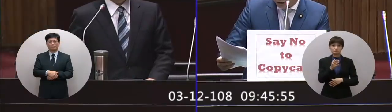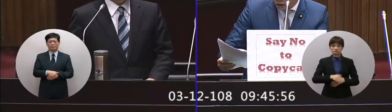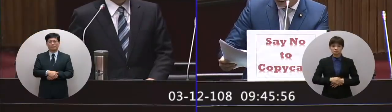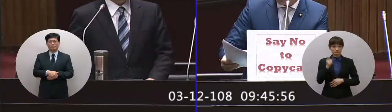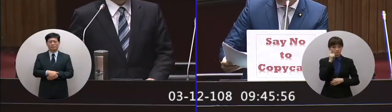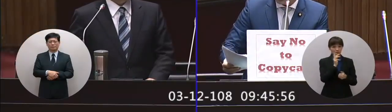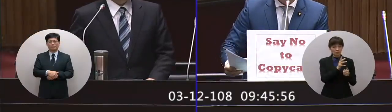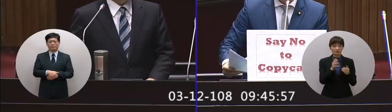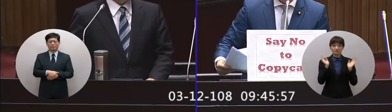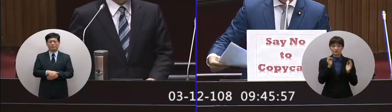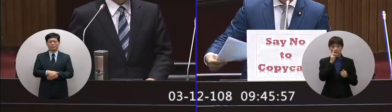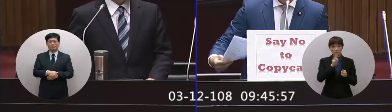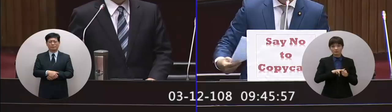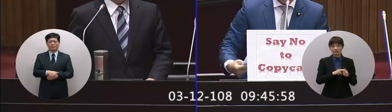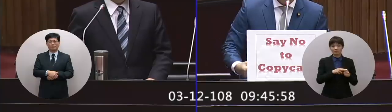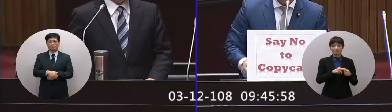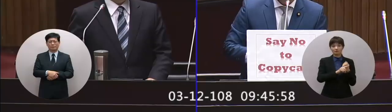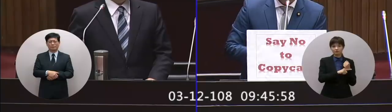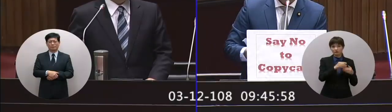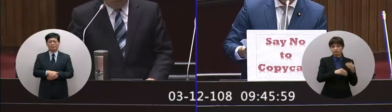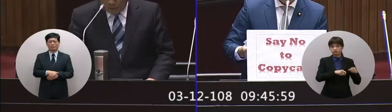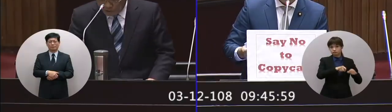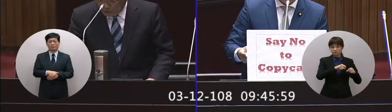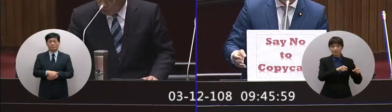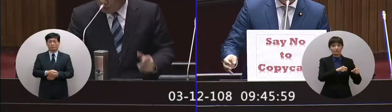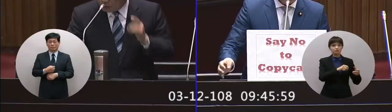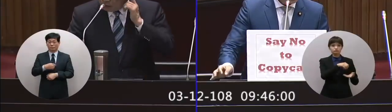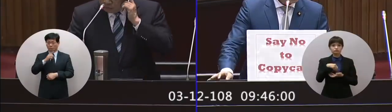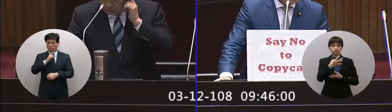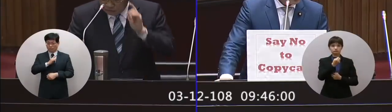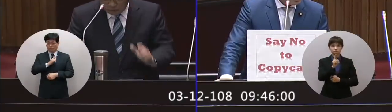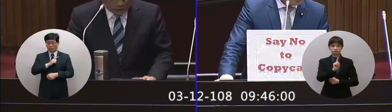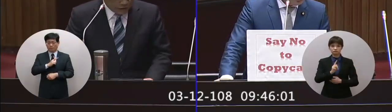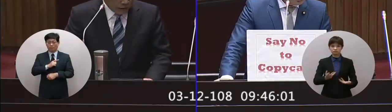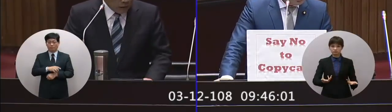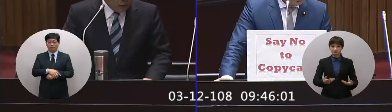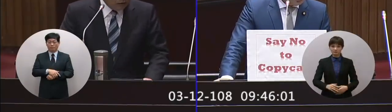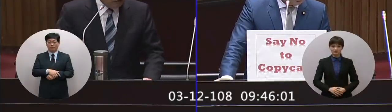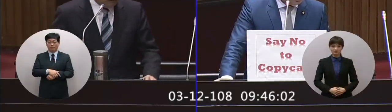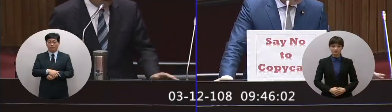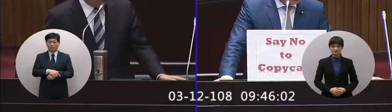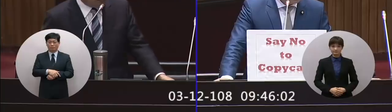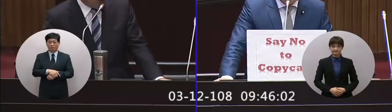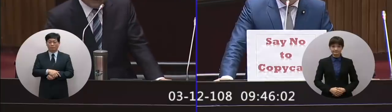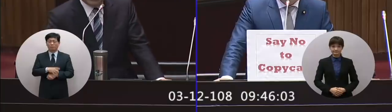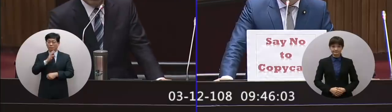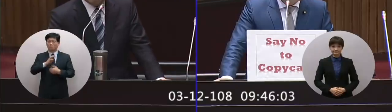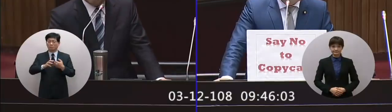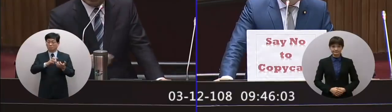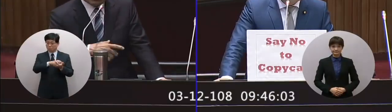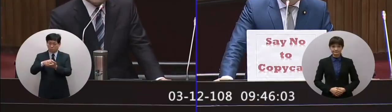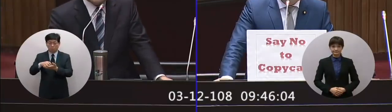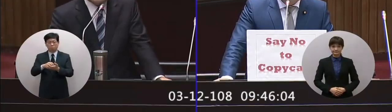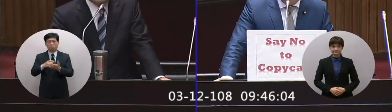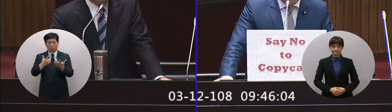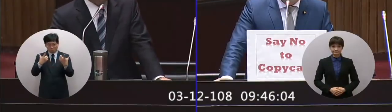版的儿虐的修正案什么时候会进来？ 我们相关的这些作业